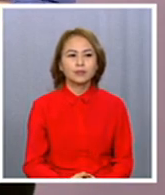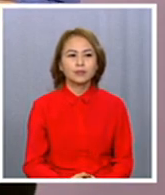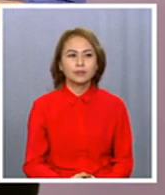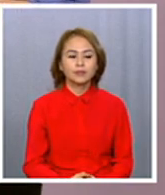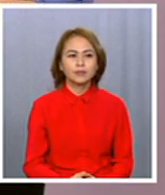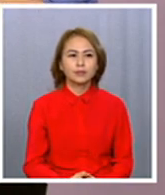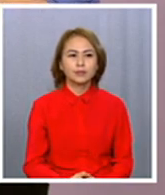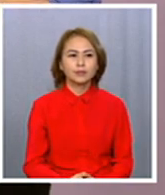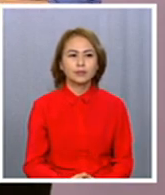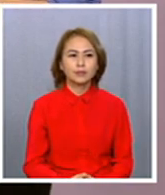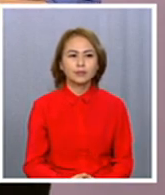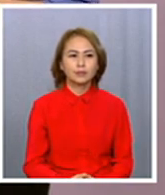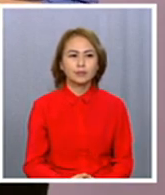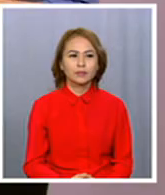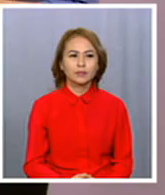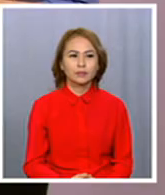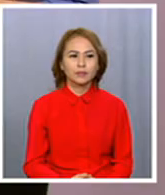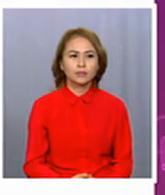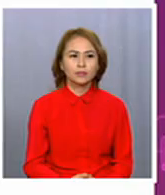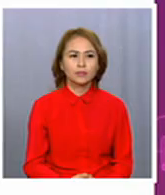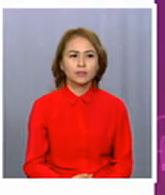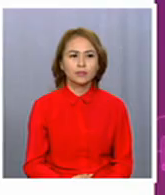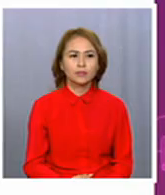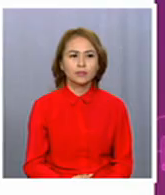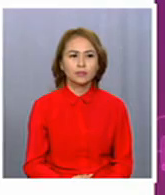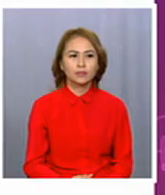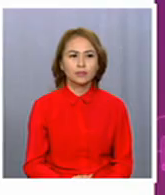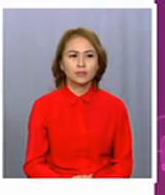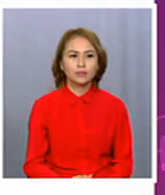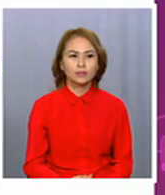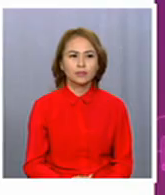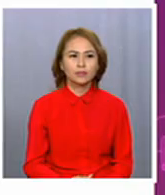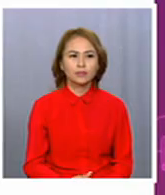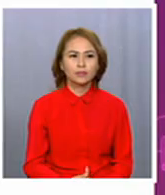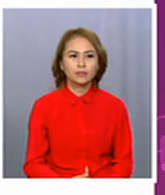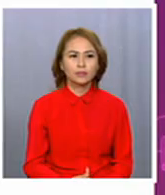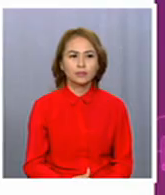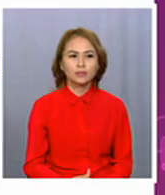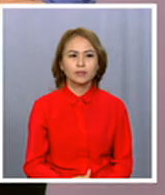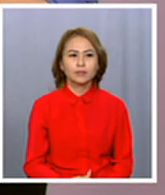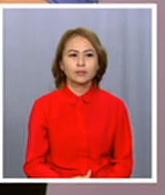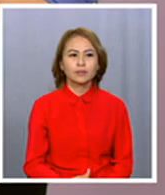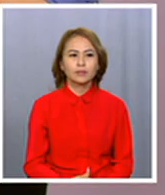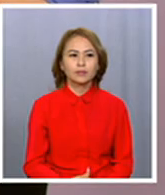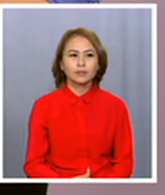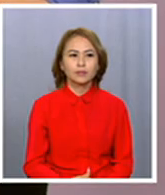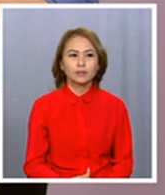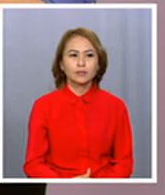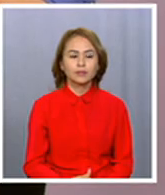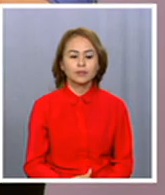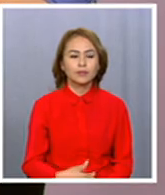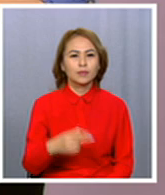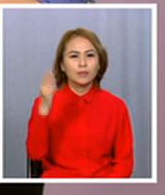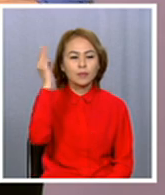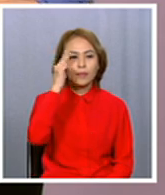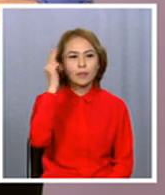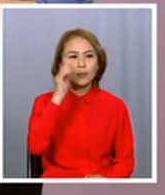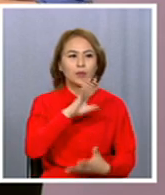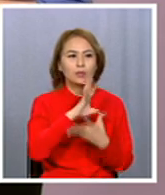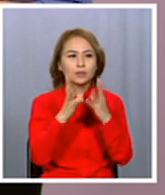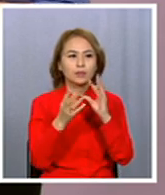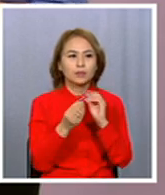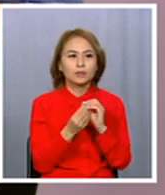Әрине, леп белгісі қойылады. Жарайсыңдар балалар. Сабағымызды